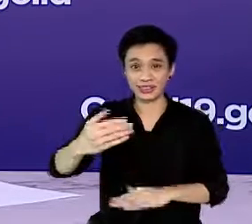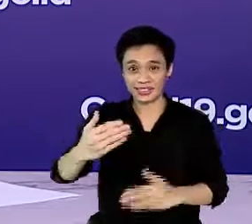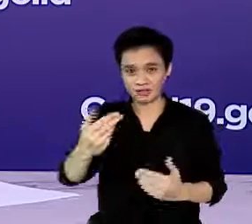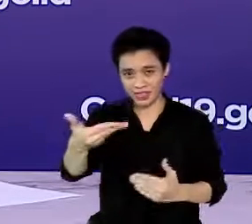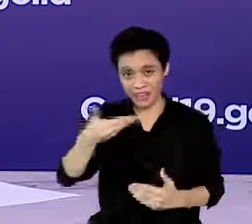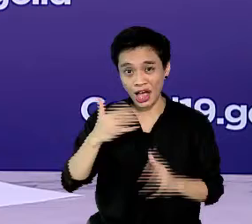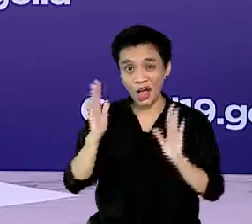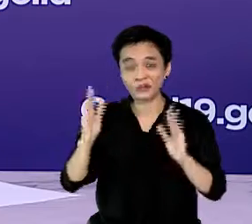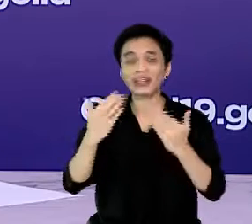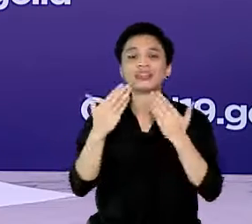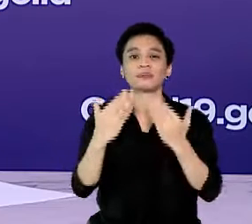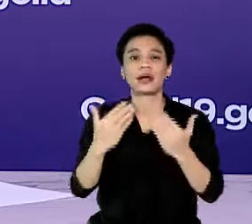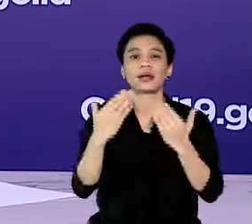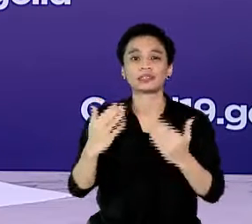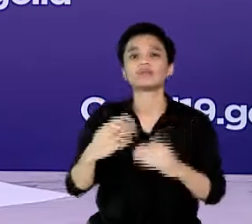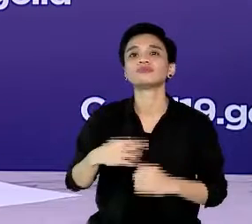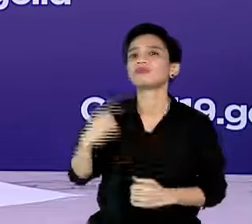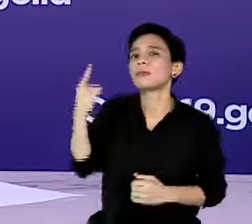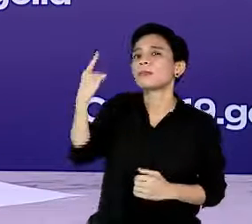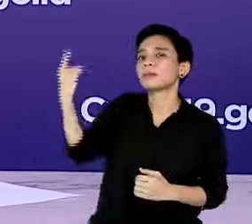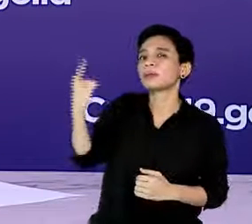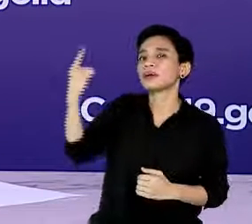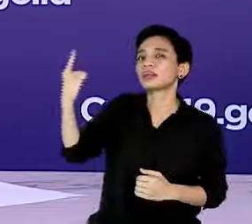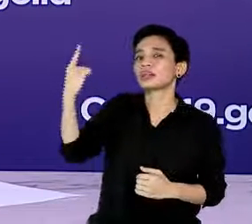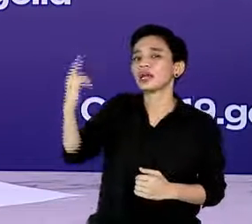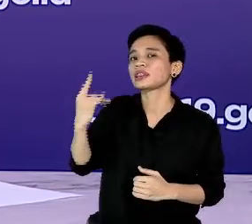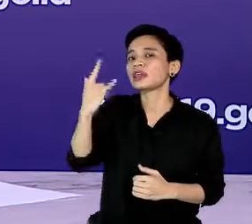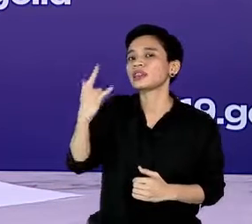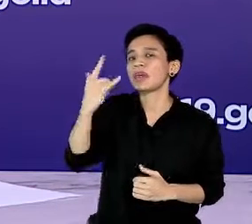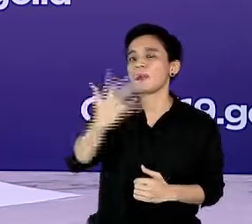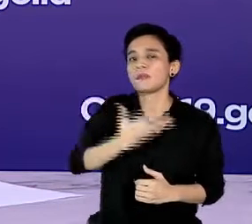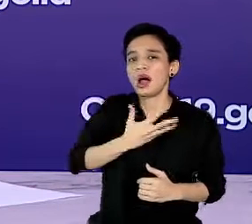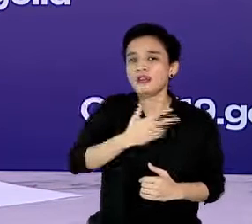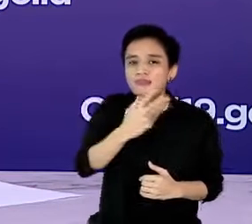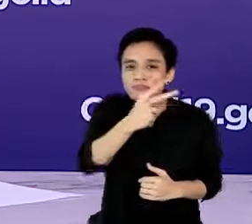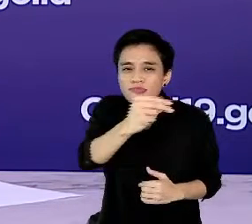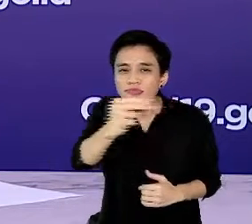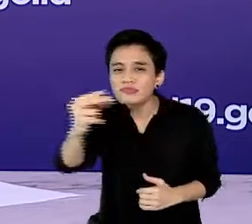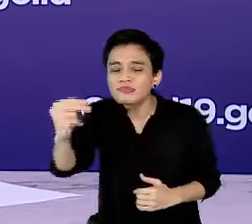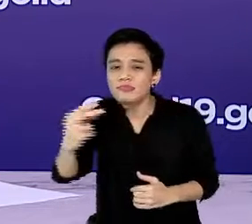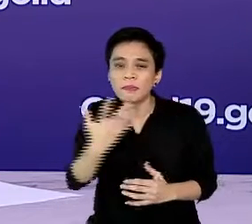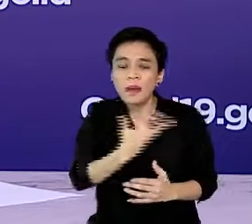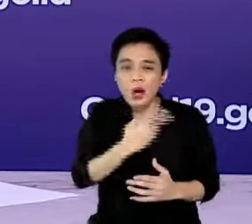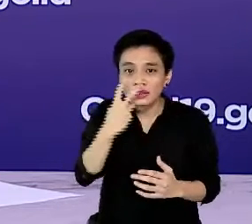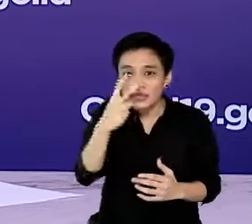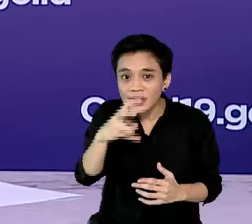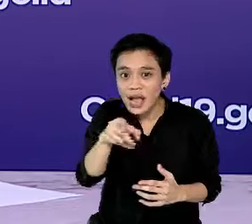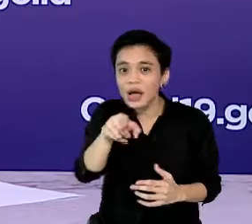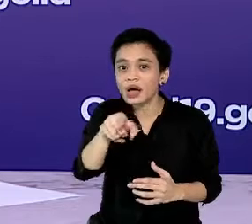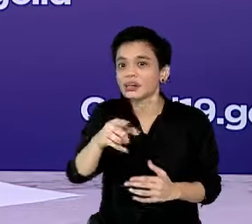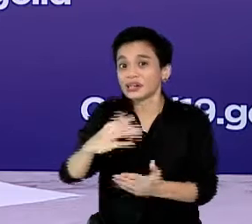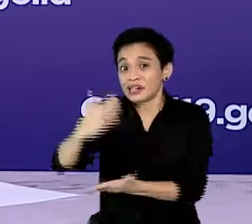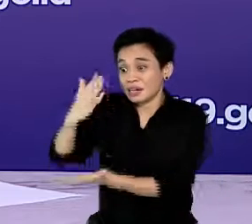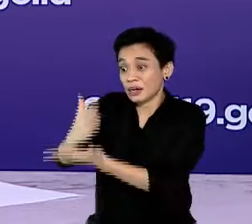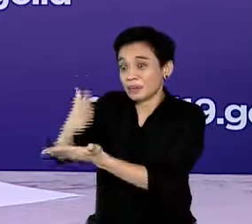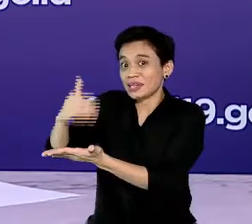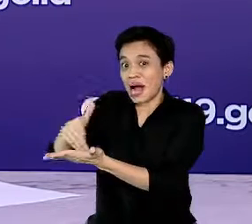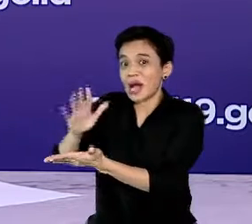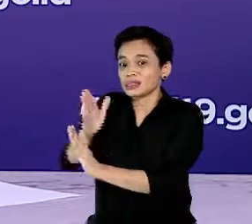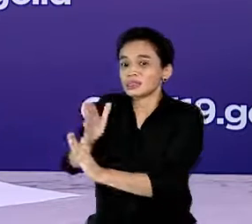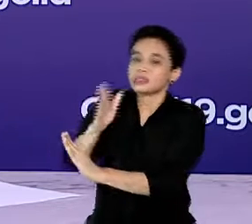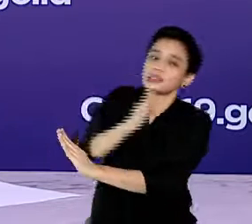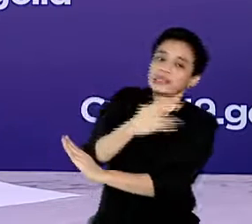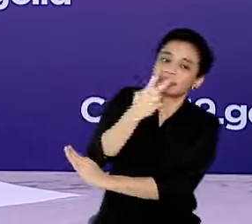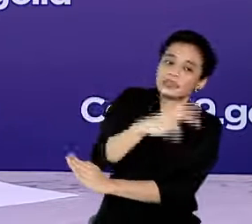pemerintah akan terus melakukan Holcim sekuensing untuk menjadi dasar bagi pengambilan kebijakan kesehatan yang